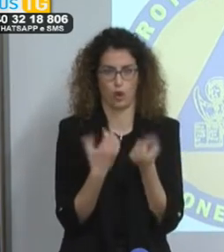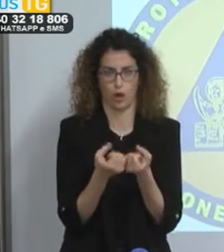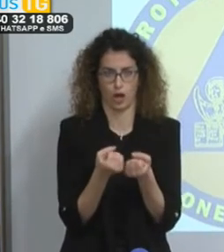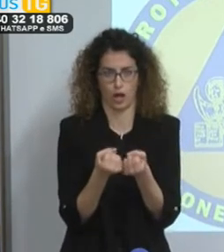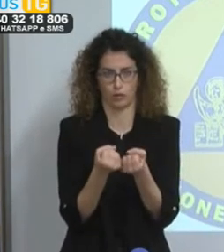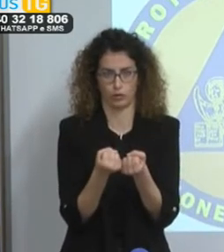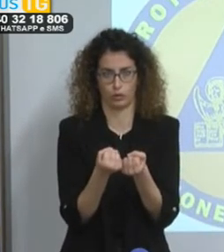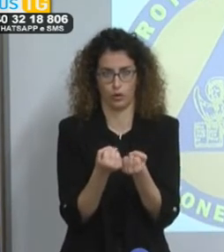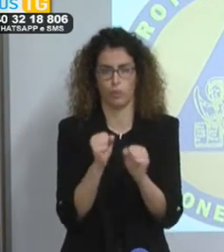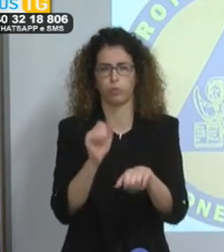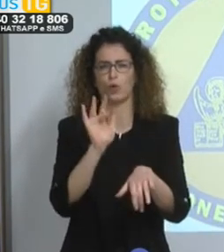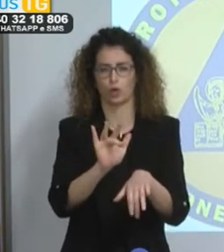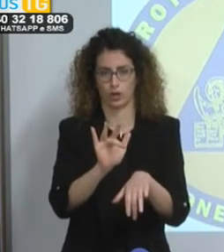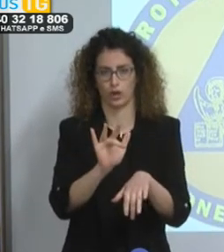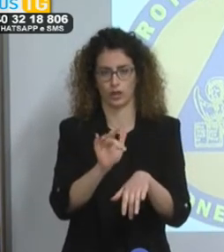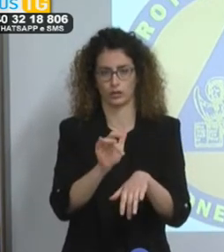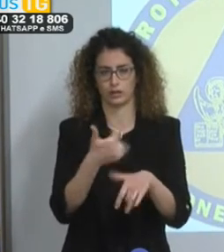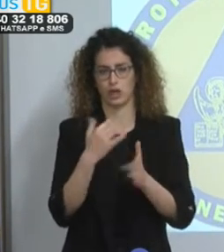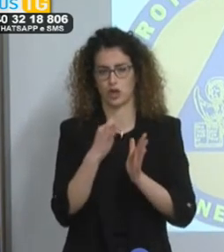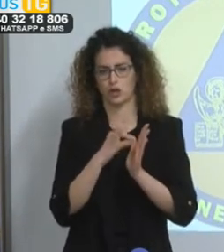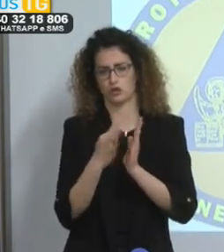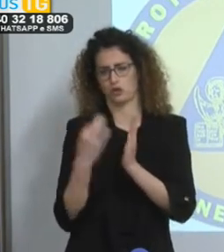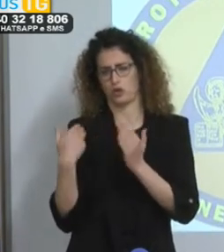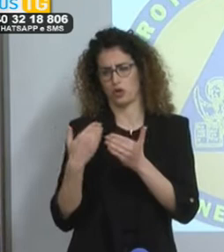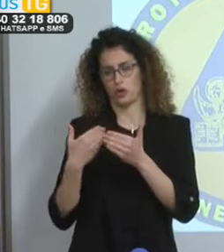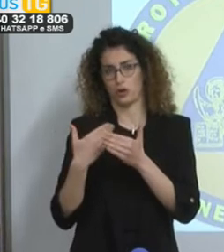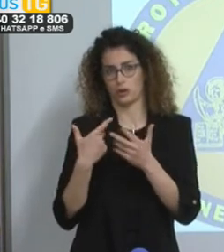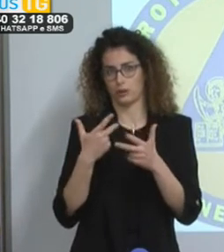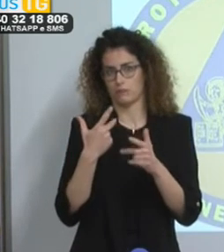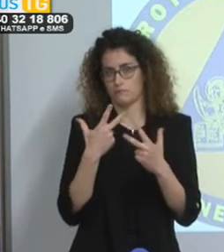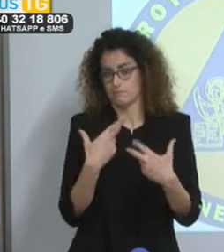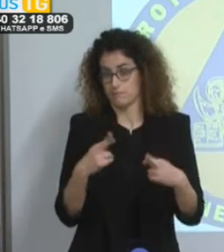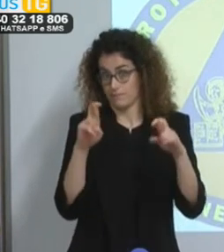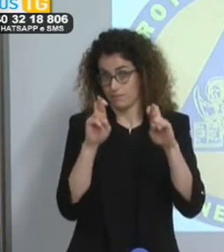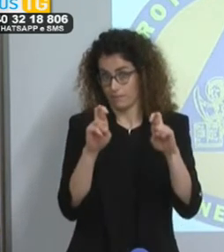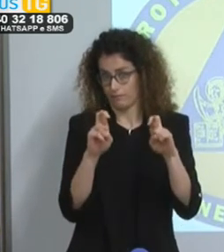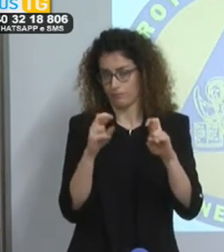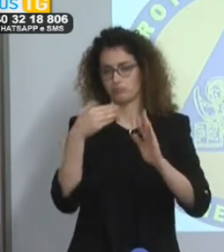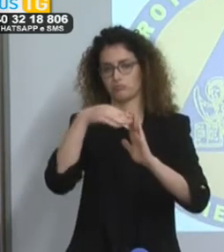che è da un po' di giorni, incrociamo le dita, che comunque il trend è buono,